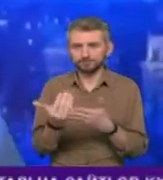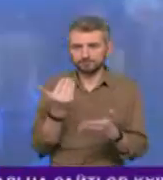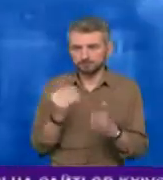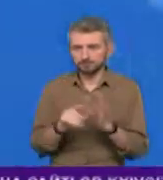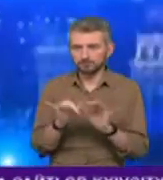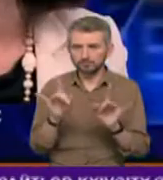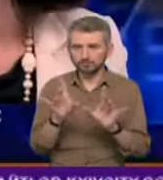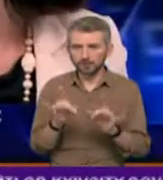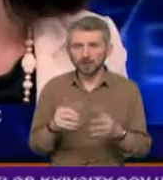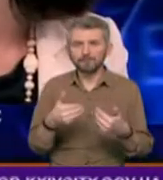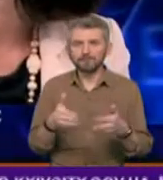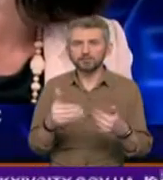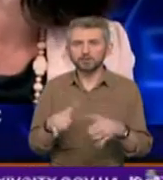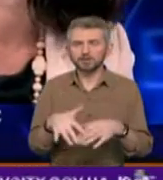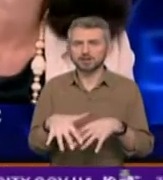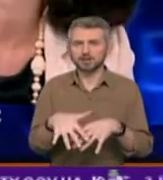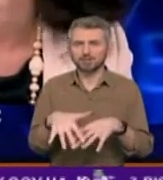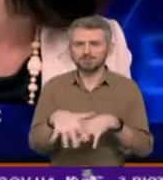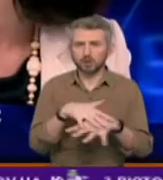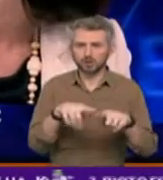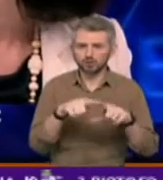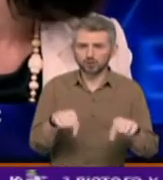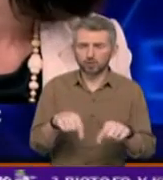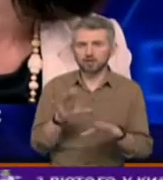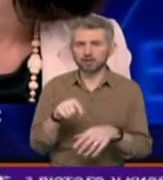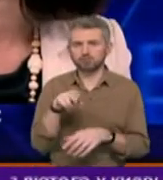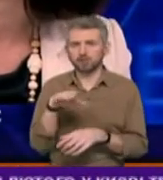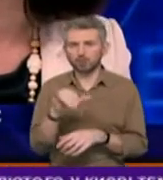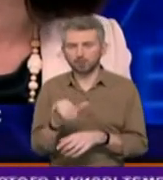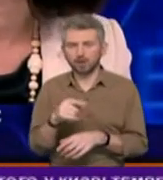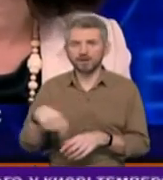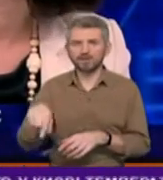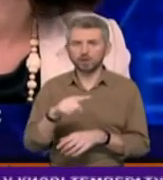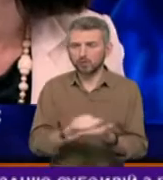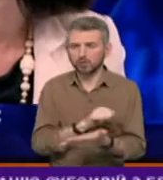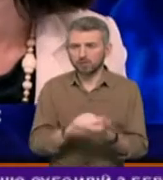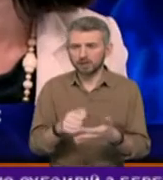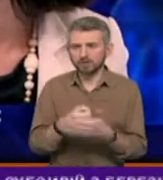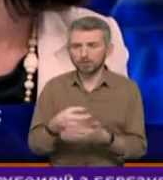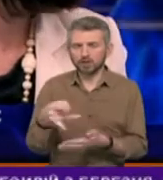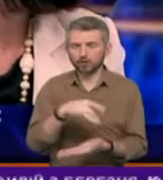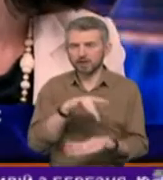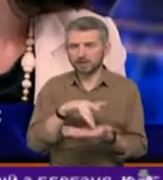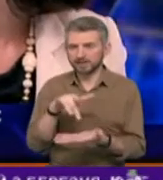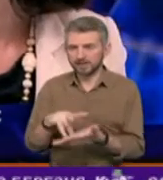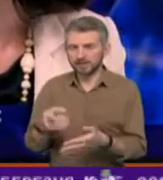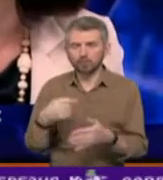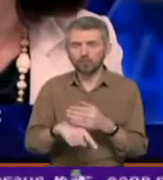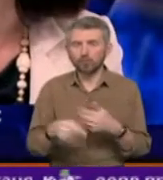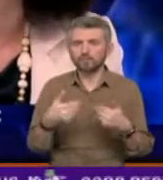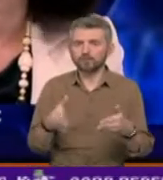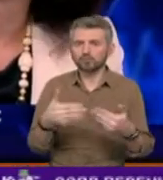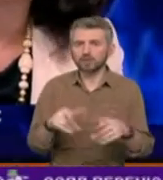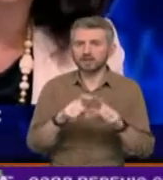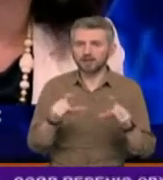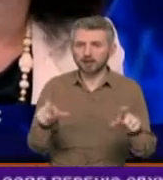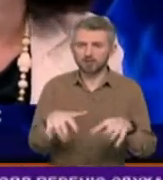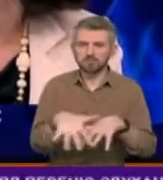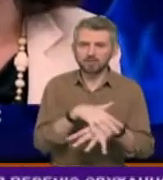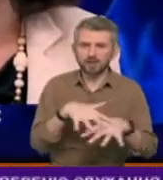засоби масової інформації, наскільки це можливо, висвітлюють цю тему, тому що завжди шукають якийсь інформаційний привід, не пов'язаний там з високою політикою.